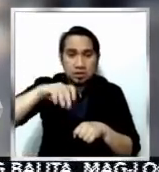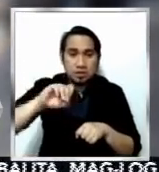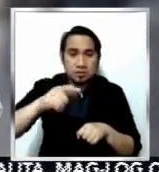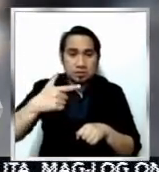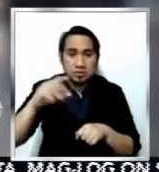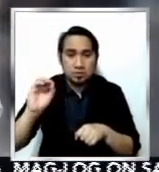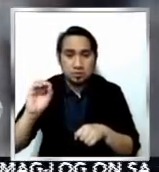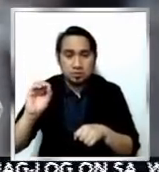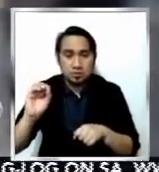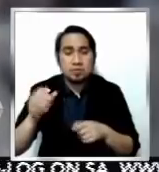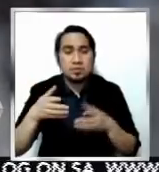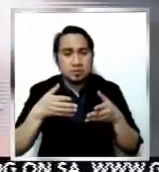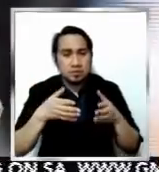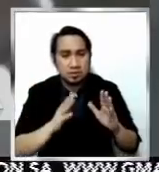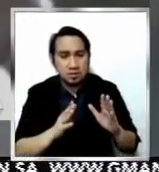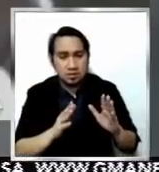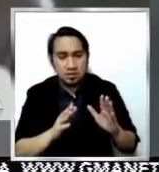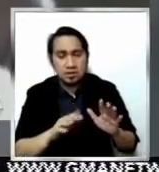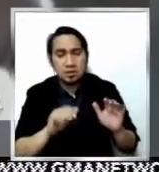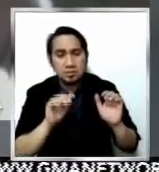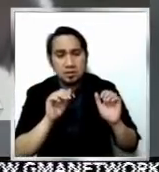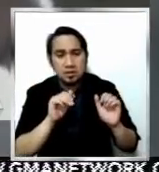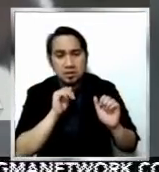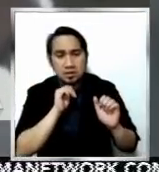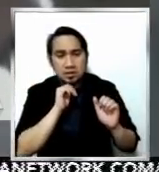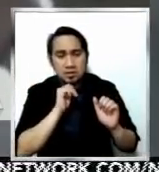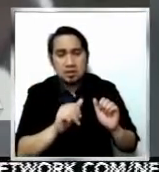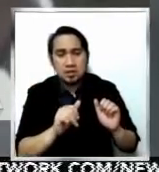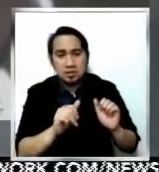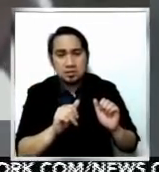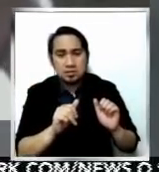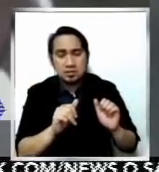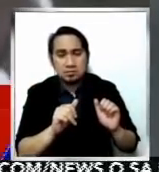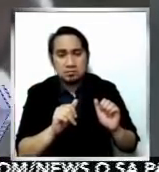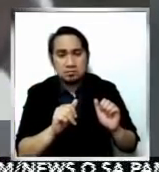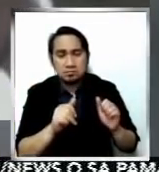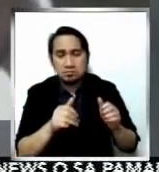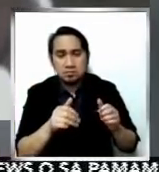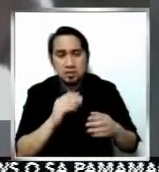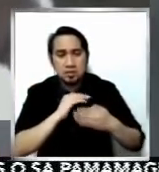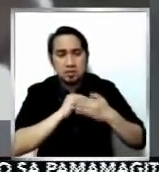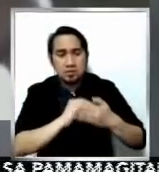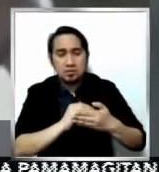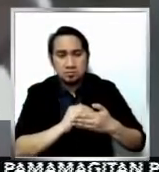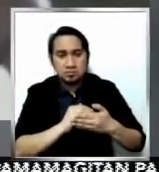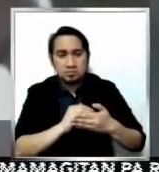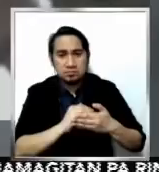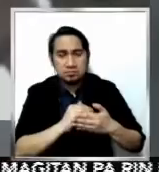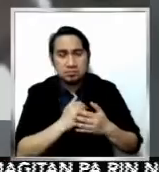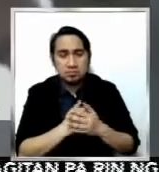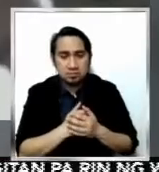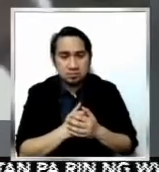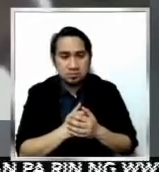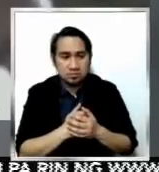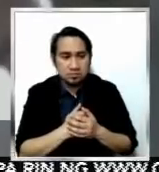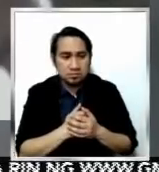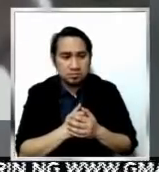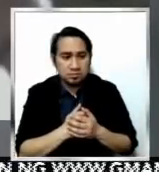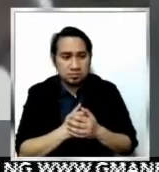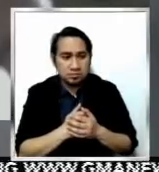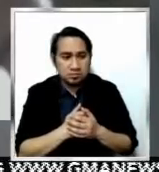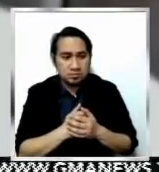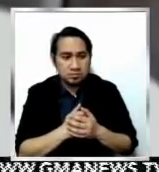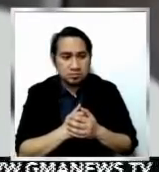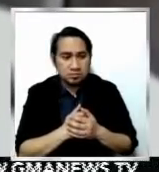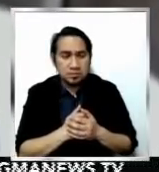hulihin ang mga gustong magpabakuna. Raid tayo ng raid. Then watching when we kept raiding and confiscating